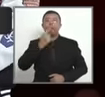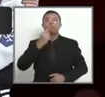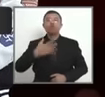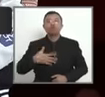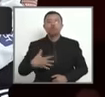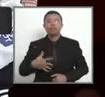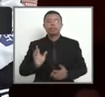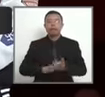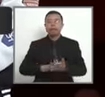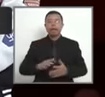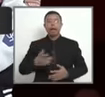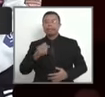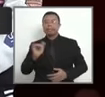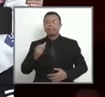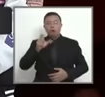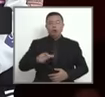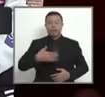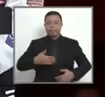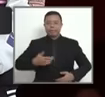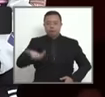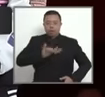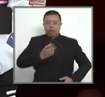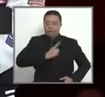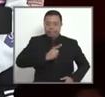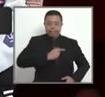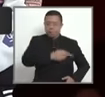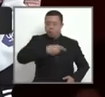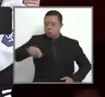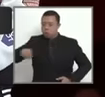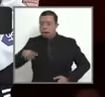terus menjadi Efek domino ke arah yang lebih positif seperti itu